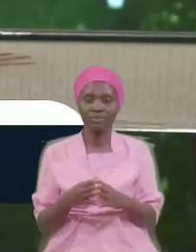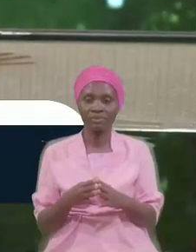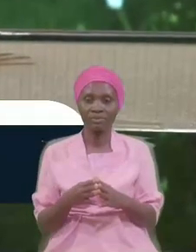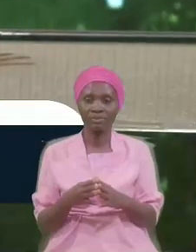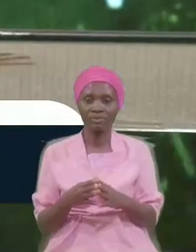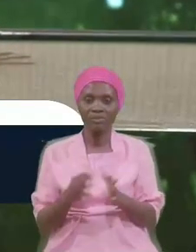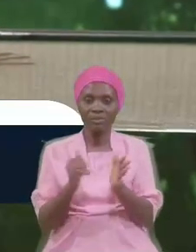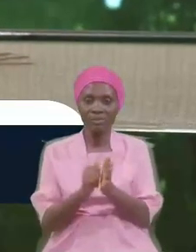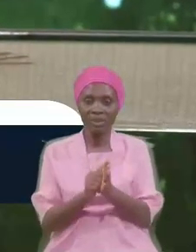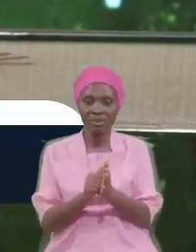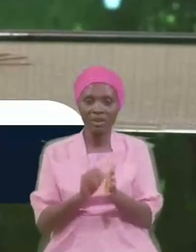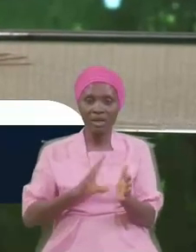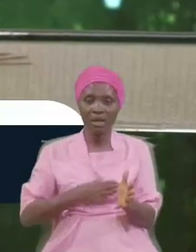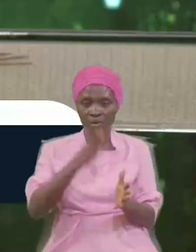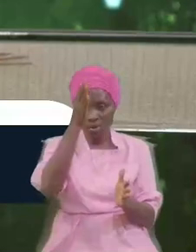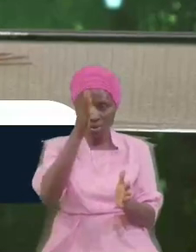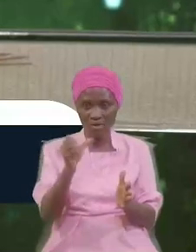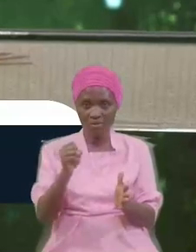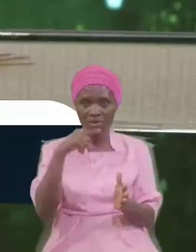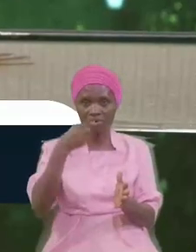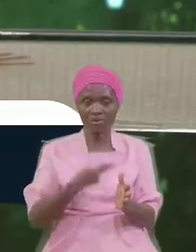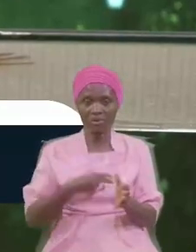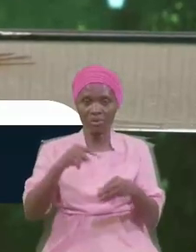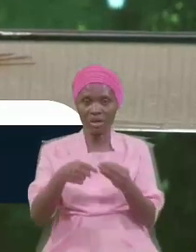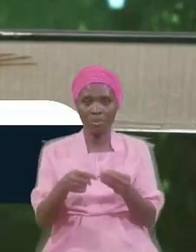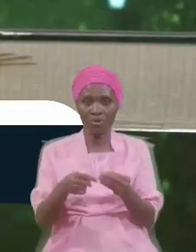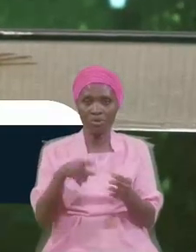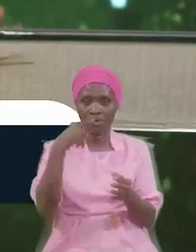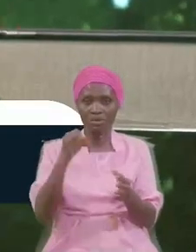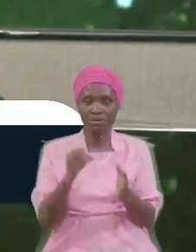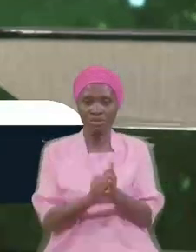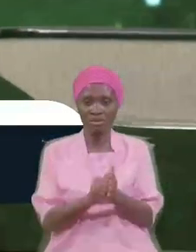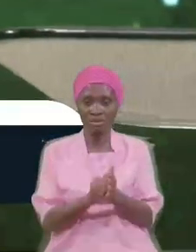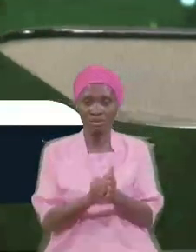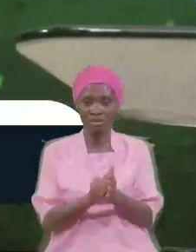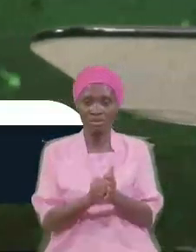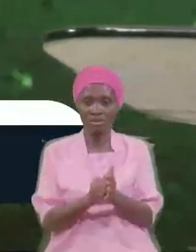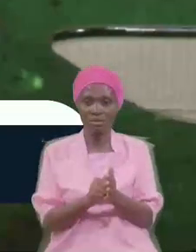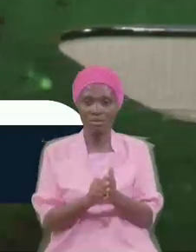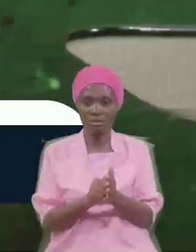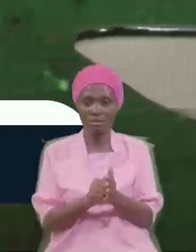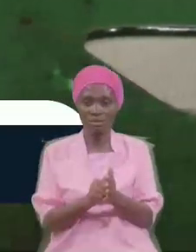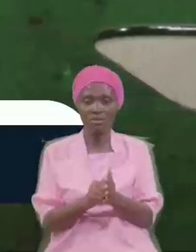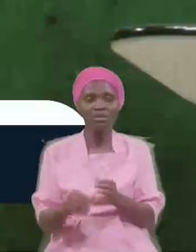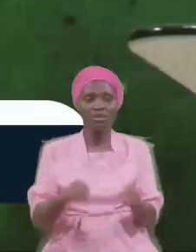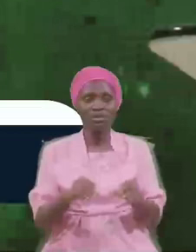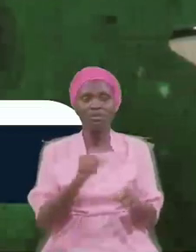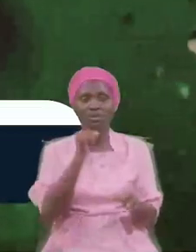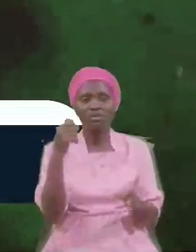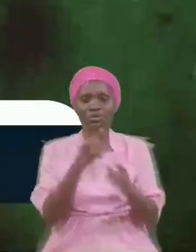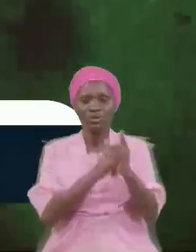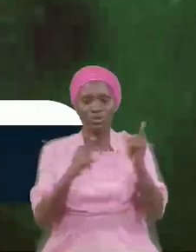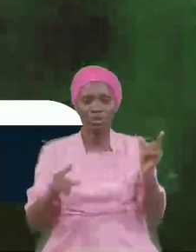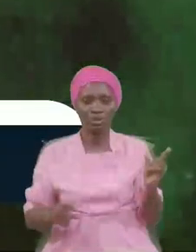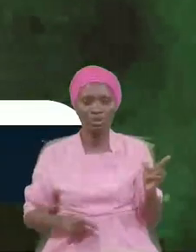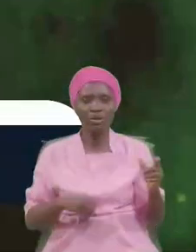où sont tous ces prodiges que nos pères nous racontent quand ils disent « L'Éternel